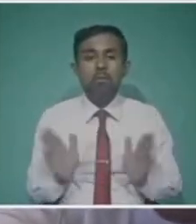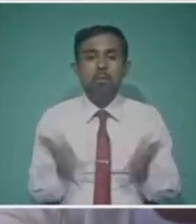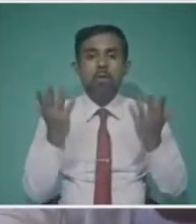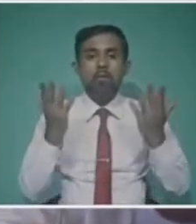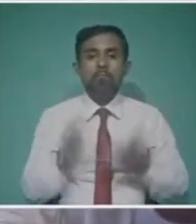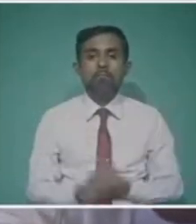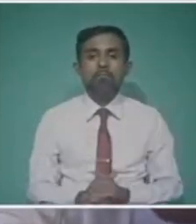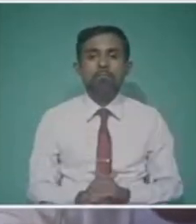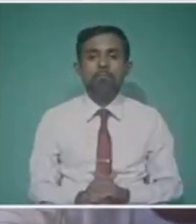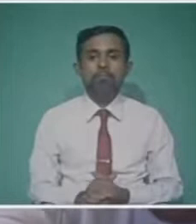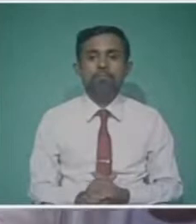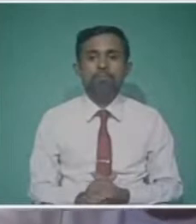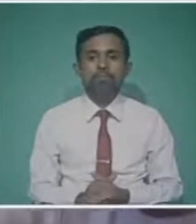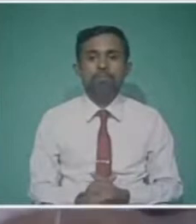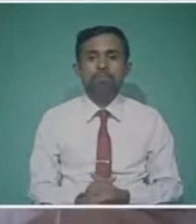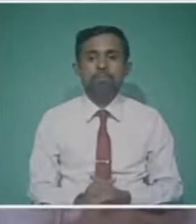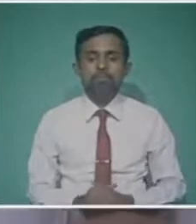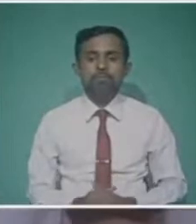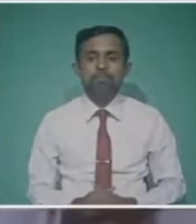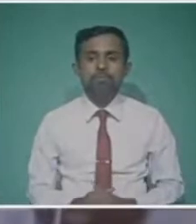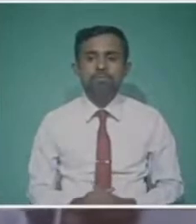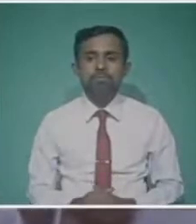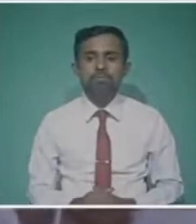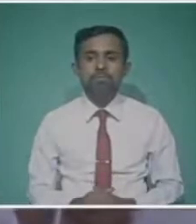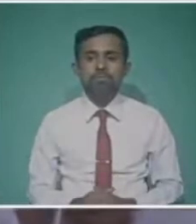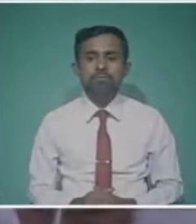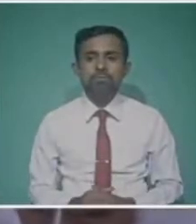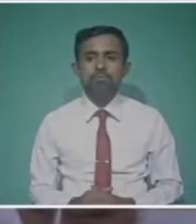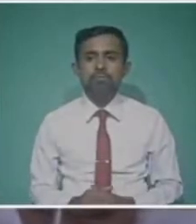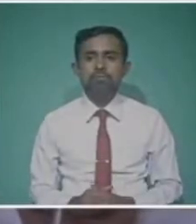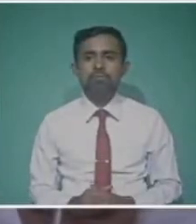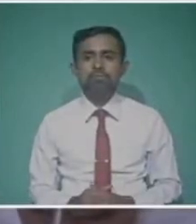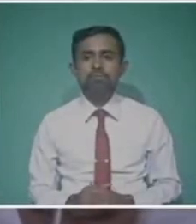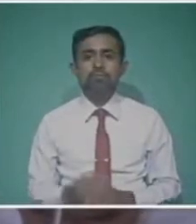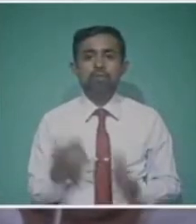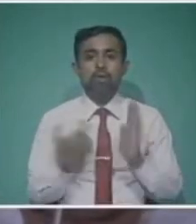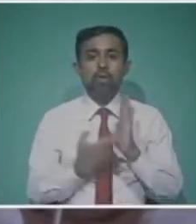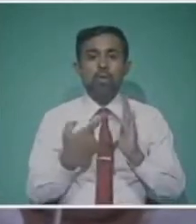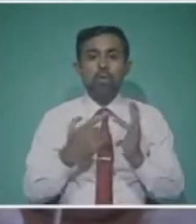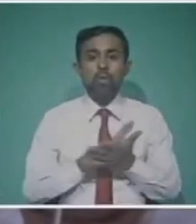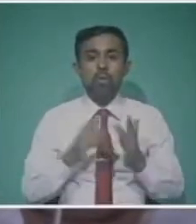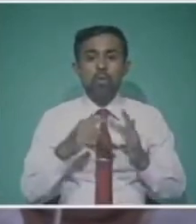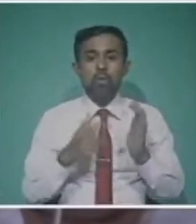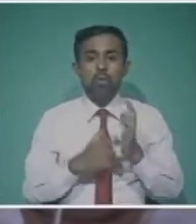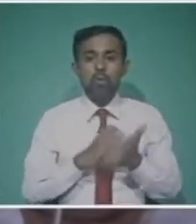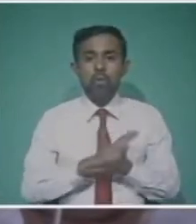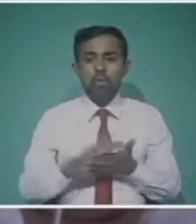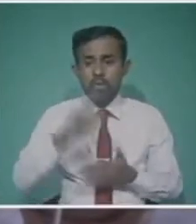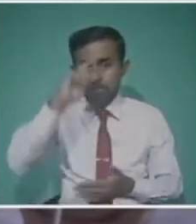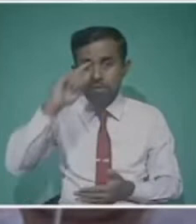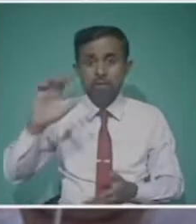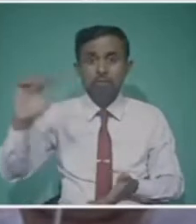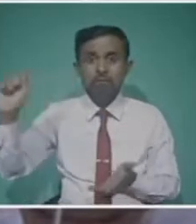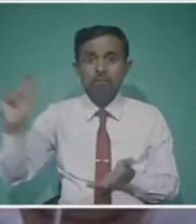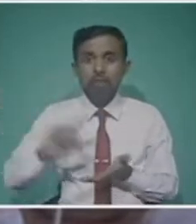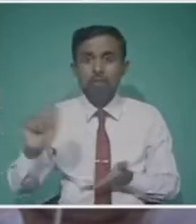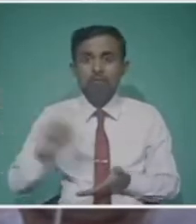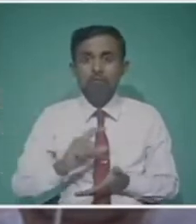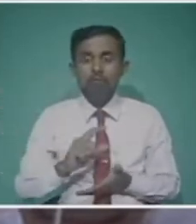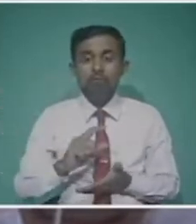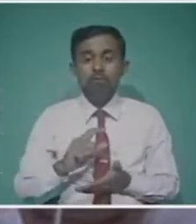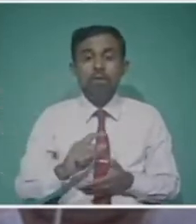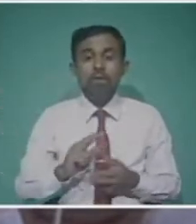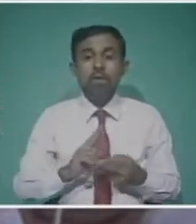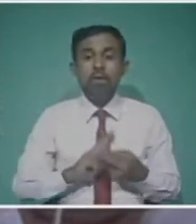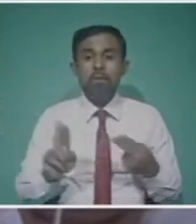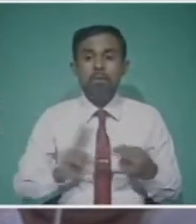තියෙන්නේ. අද අපේ රෝහිත අබේගුණවදන මහත්මයා කතා කරලා කිව්වා අපේ මේ විදේශ ප්‍රේරණ එනකොට සමහරු කියනවා එවන්න එපා